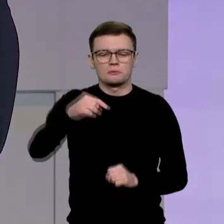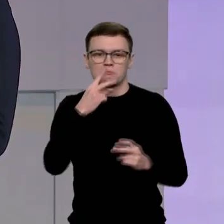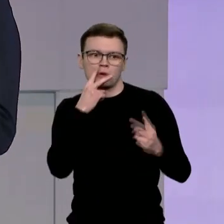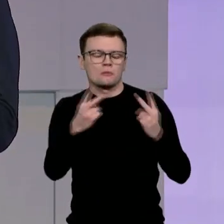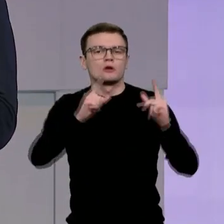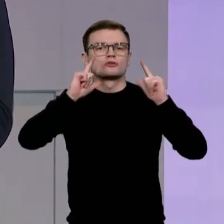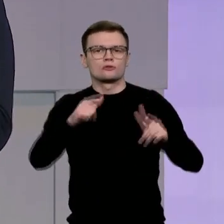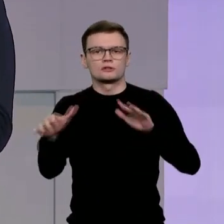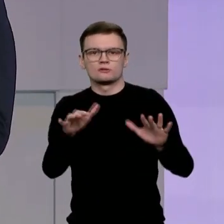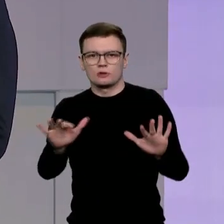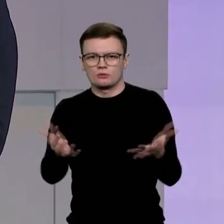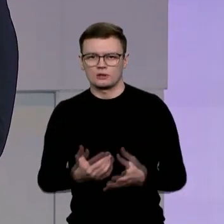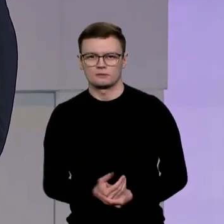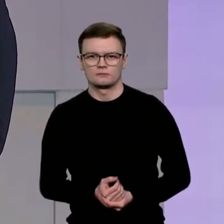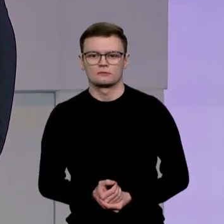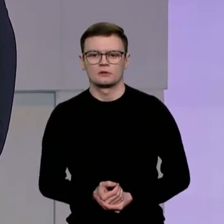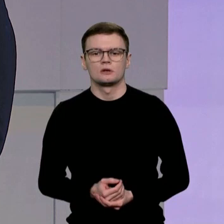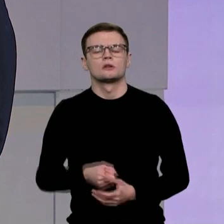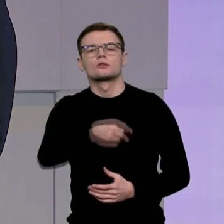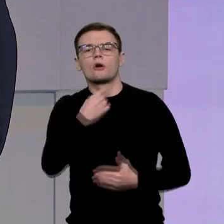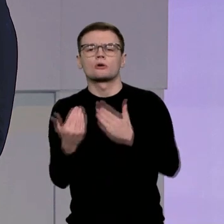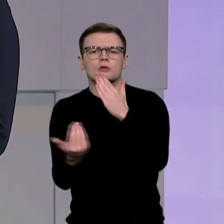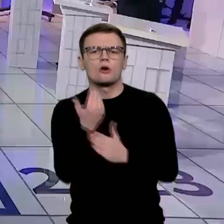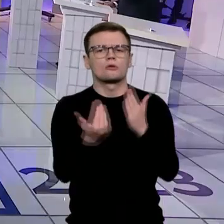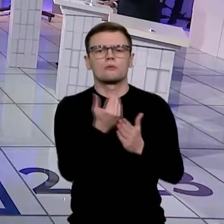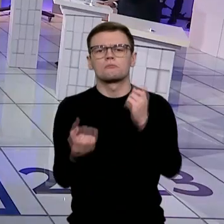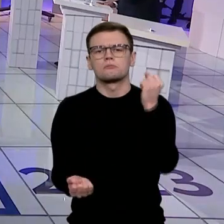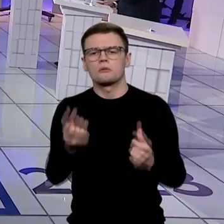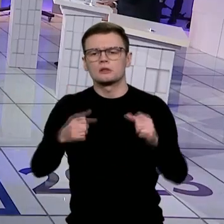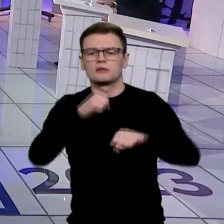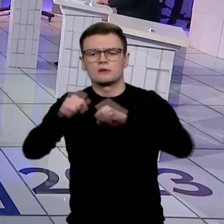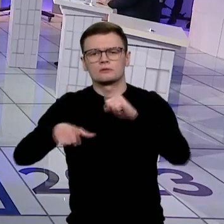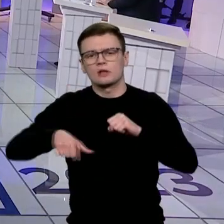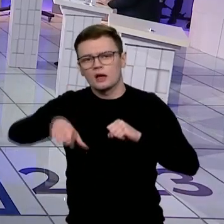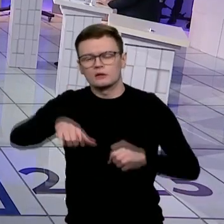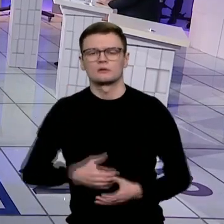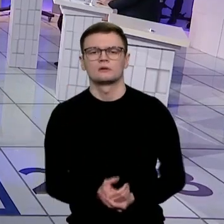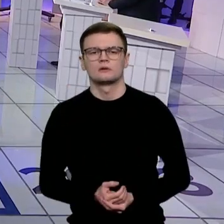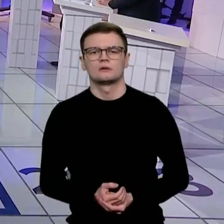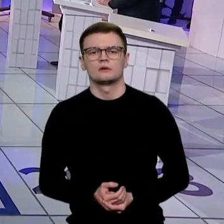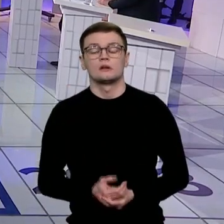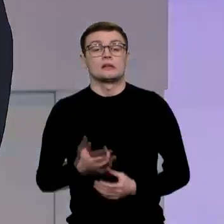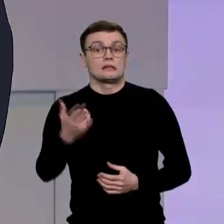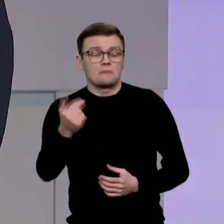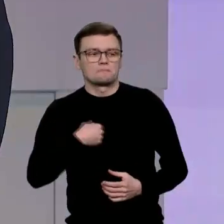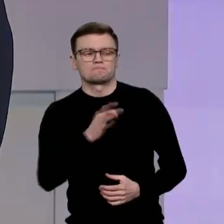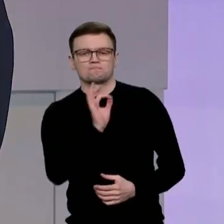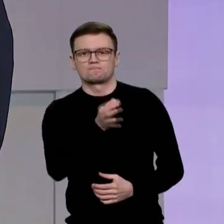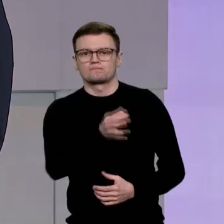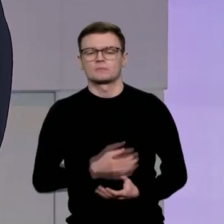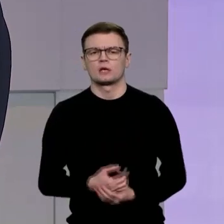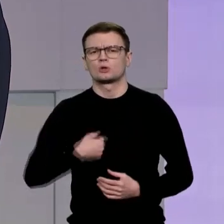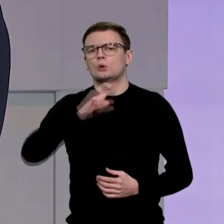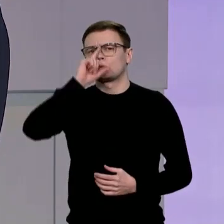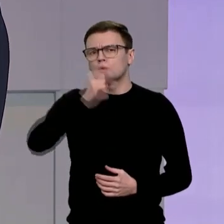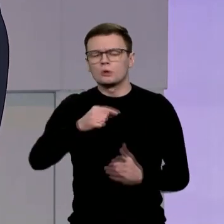yra daugybė atnaujintų dviračių takų. Kryžių kalną nuvažiuoti dviračių. Vienareikšmiškai taip. Ir man truputį liūdna nuo klausimų, kurie